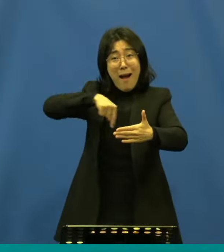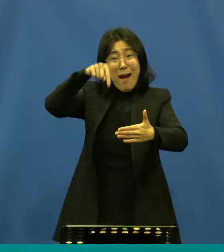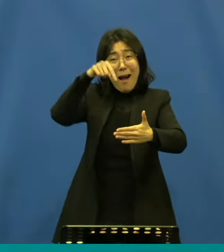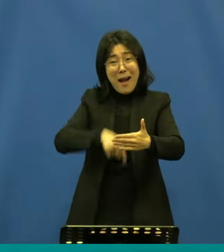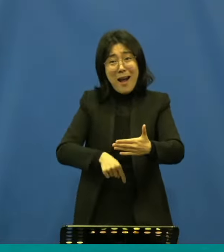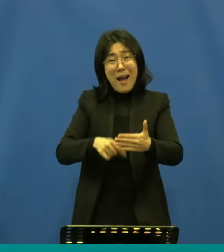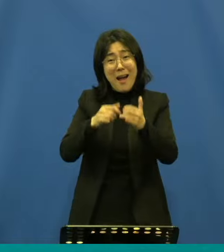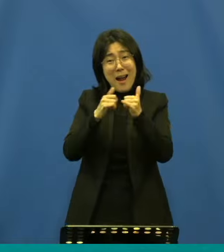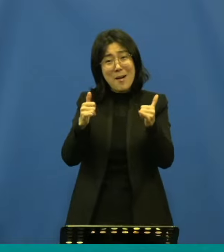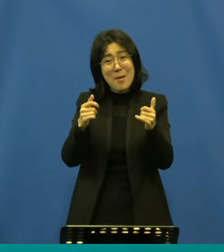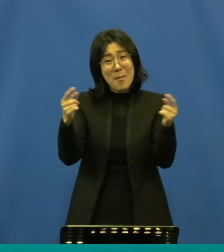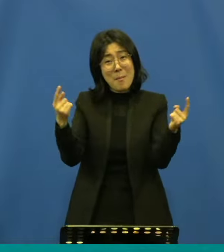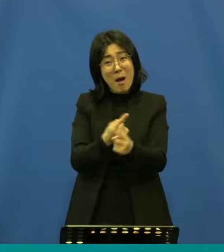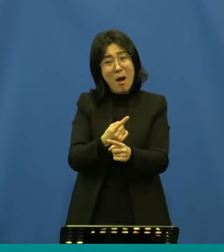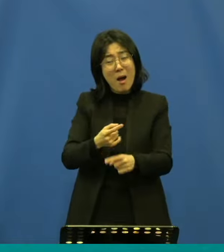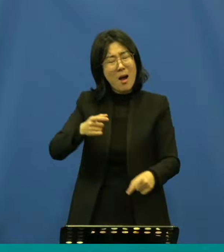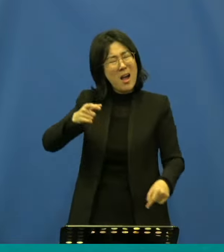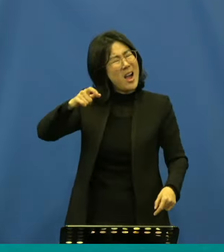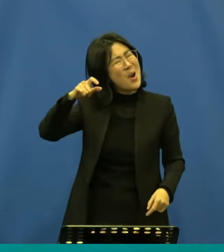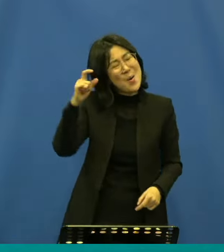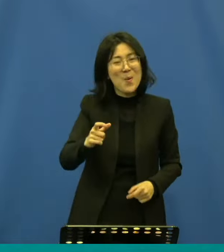거예요.